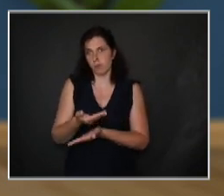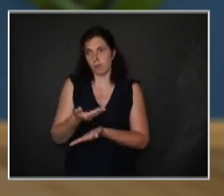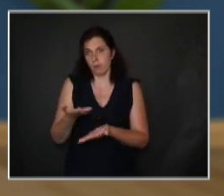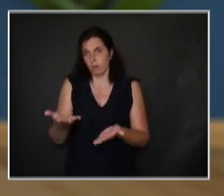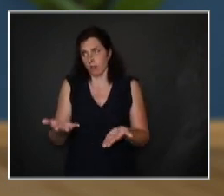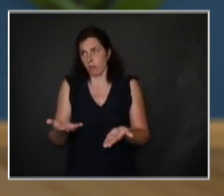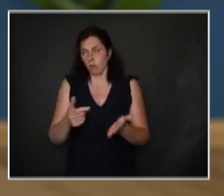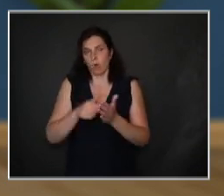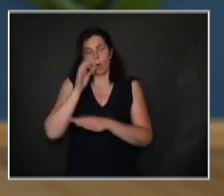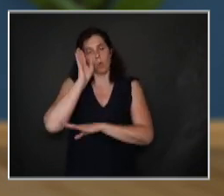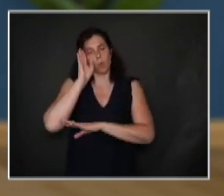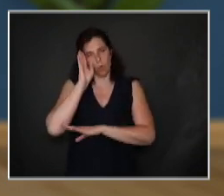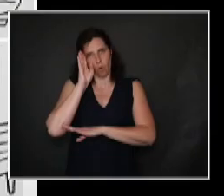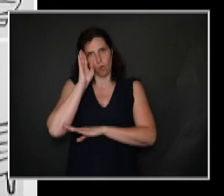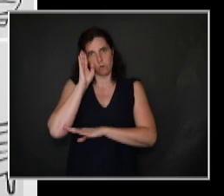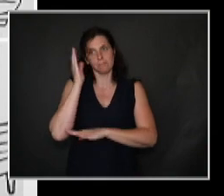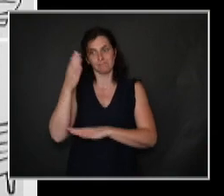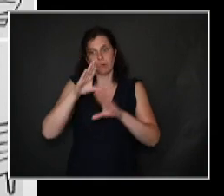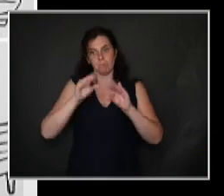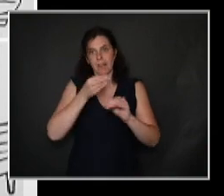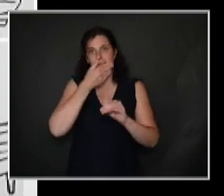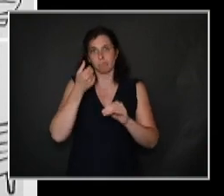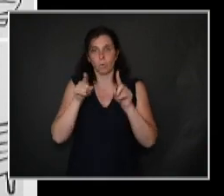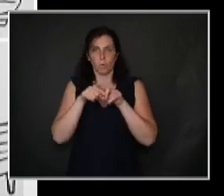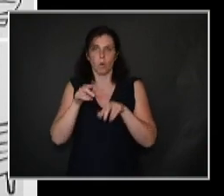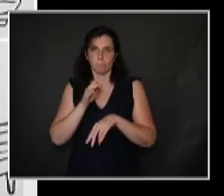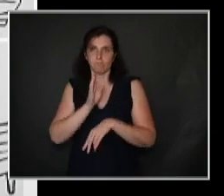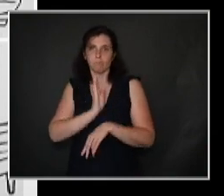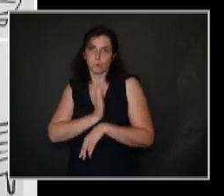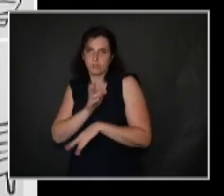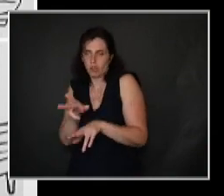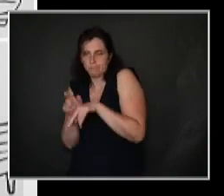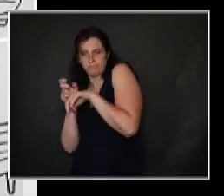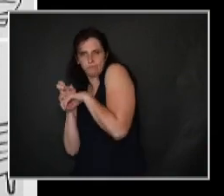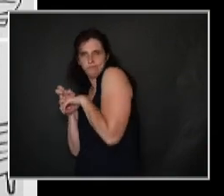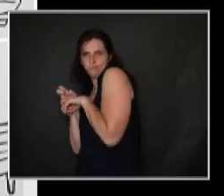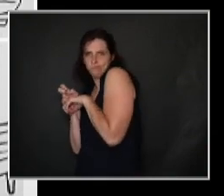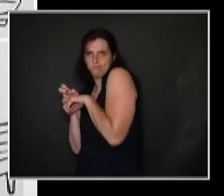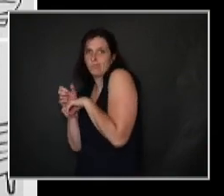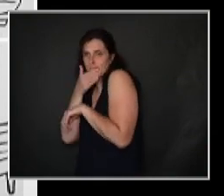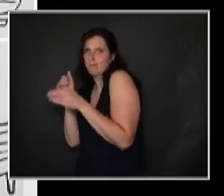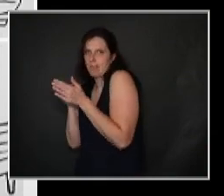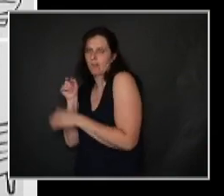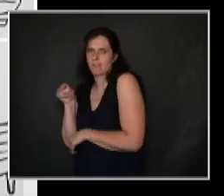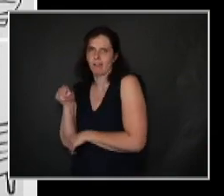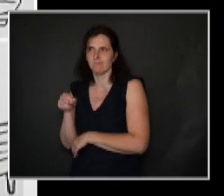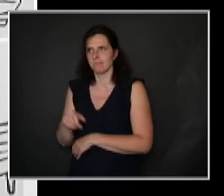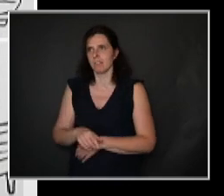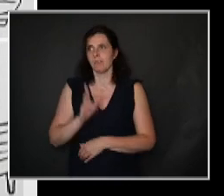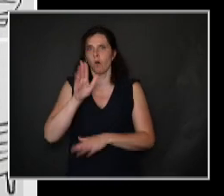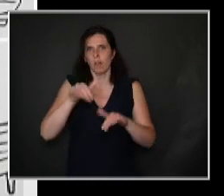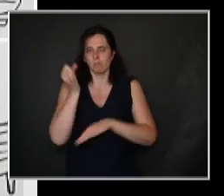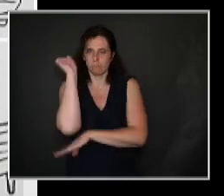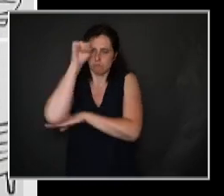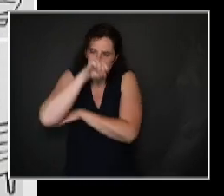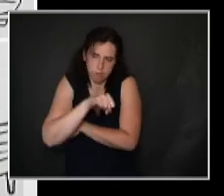quand on s'endort, c'est la position en petit chien, couché sur le côté, qui est la meilleure. Il faut éviter... faut éviter de dormir sur le ventre